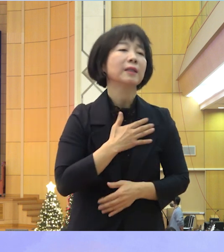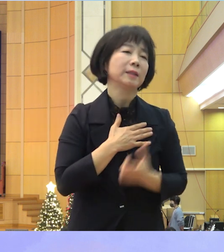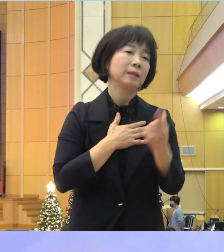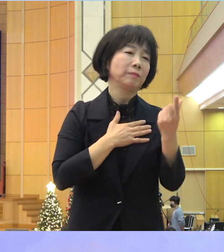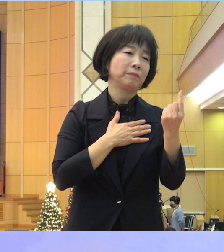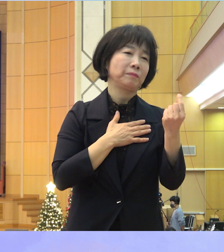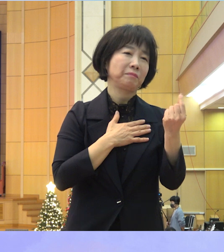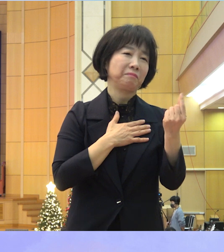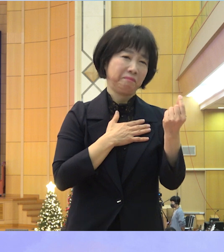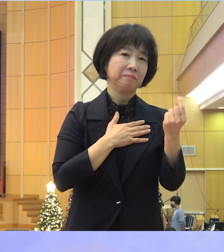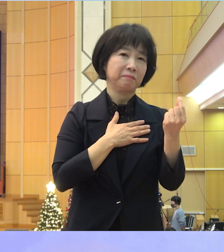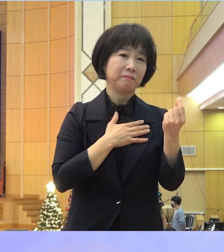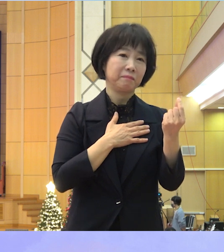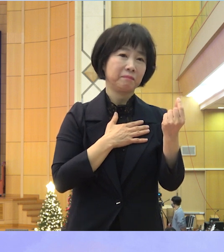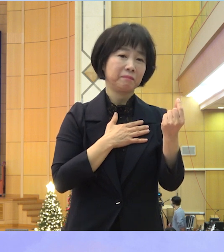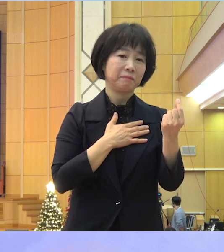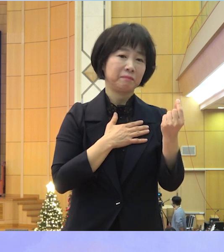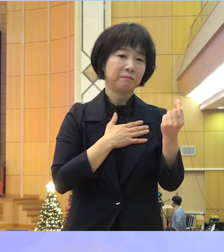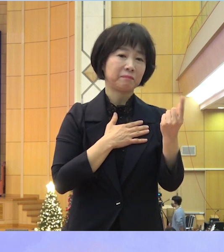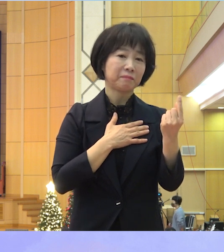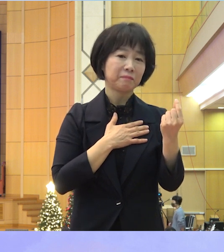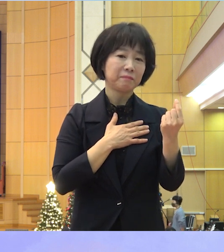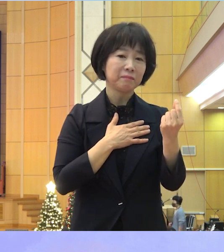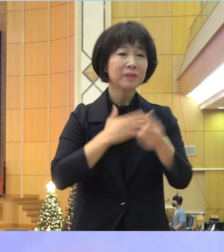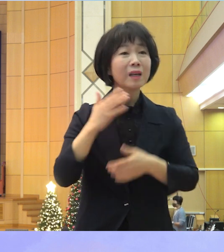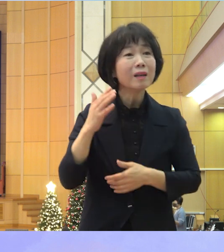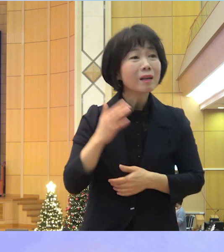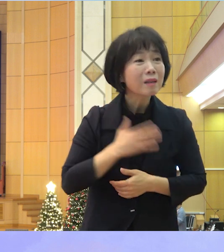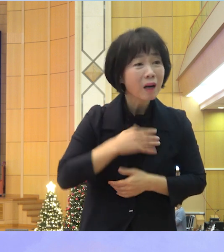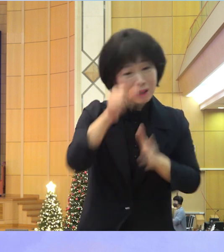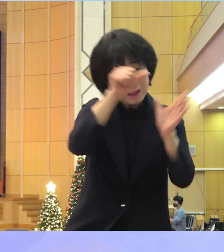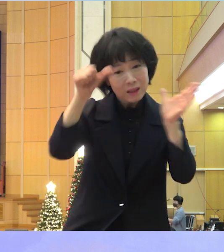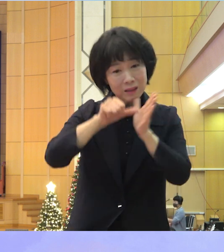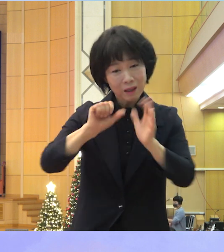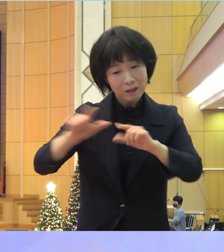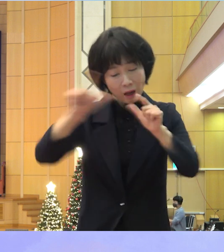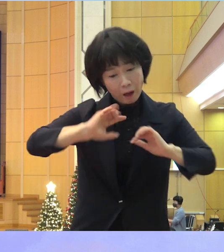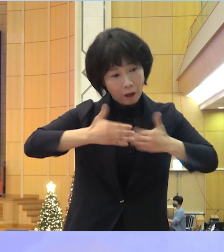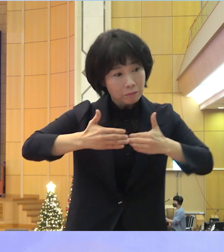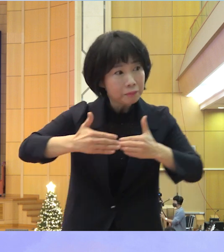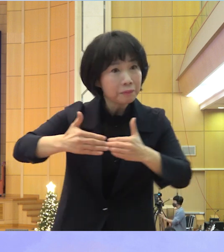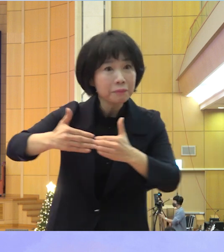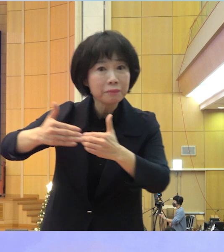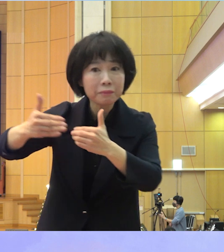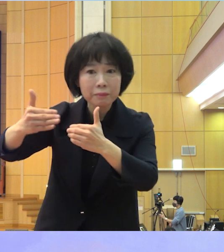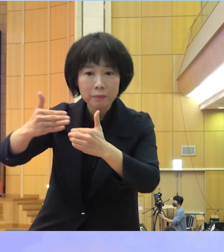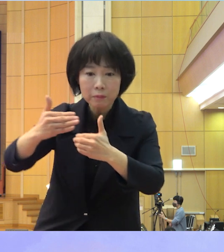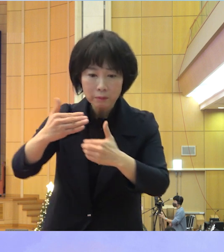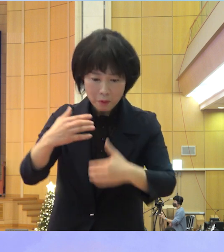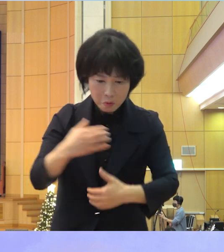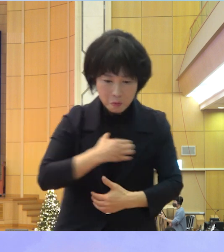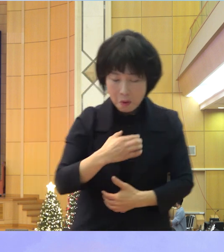없어질 때 반주도 안 해주네.